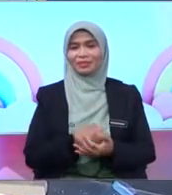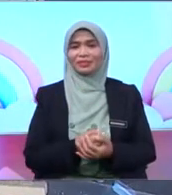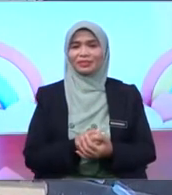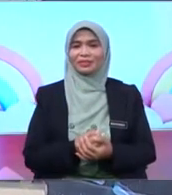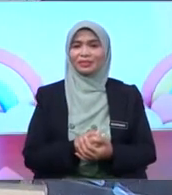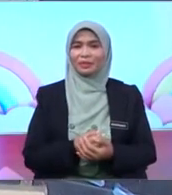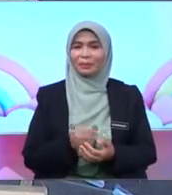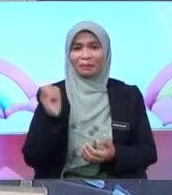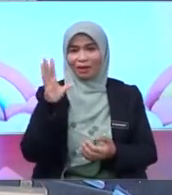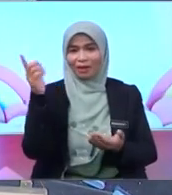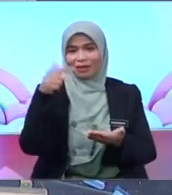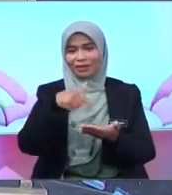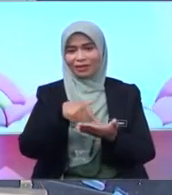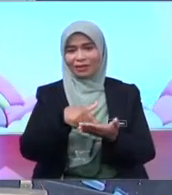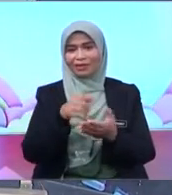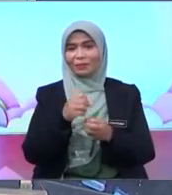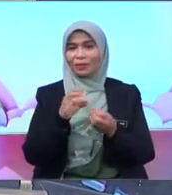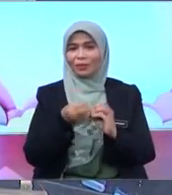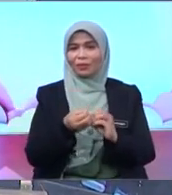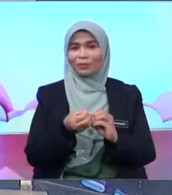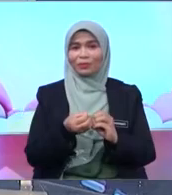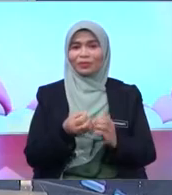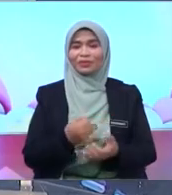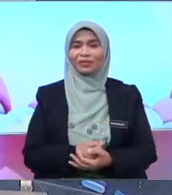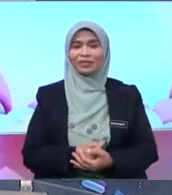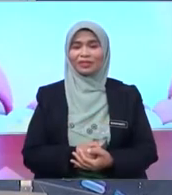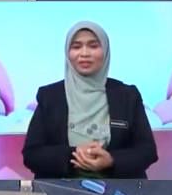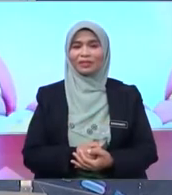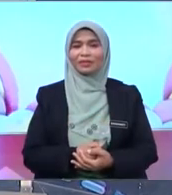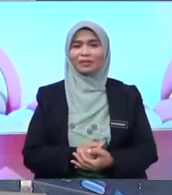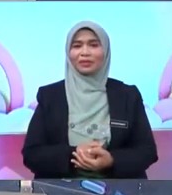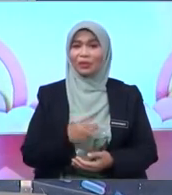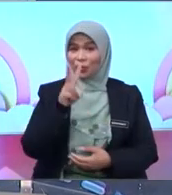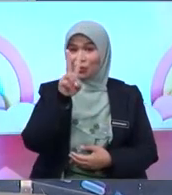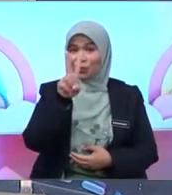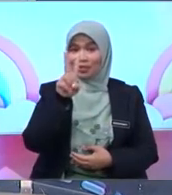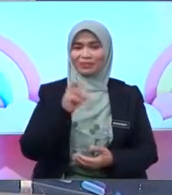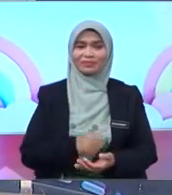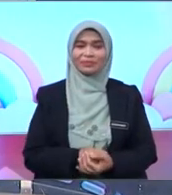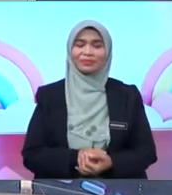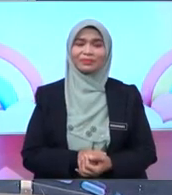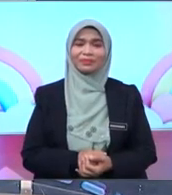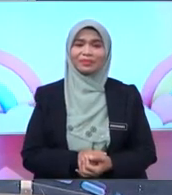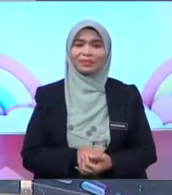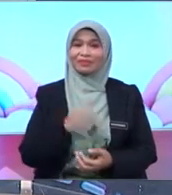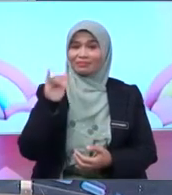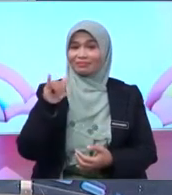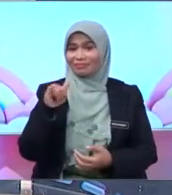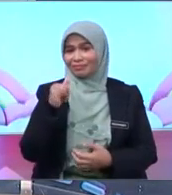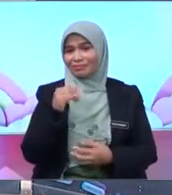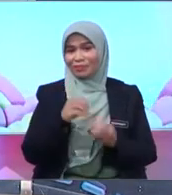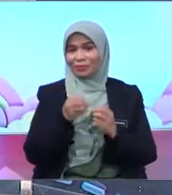balik lagi dadu ah ah ah Young God uh iya oke